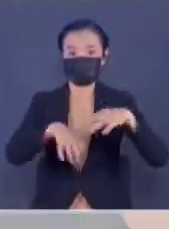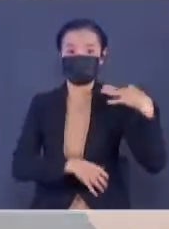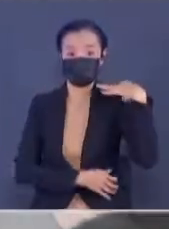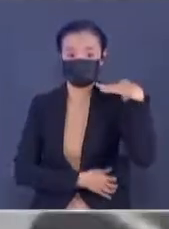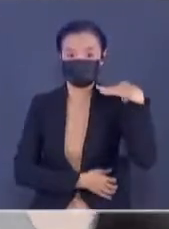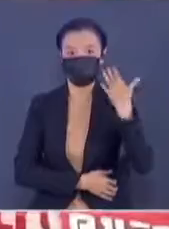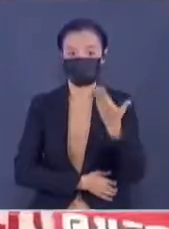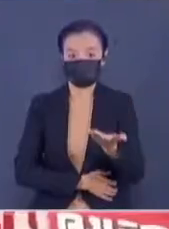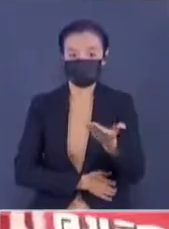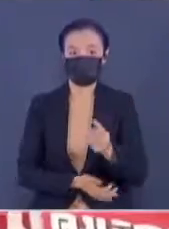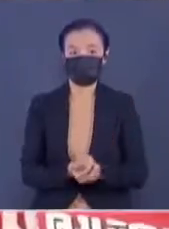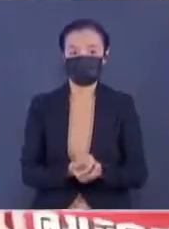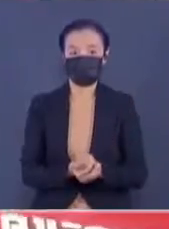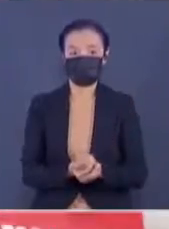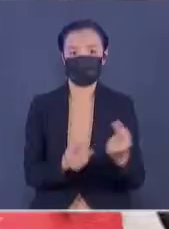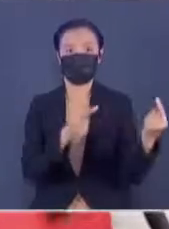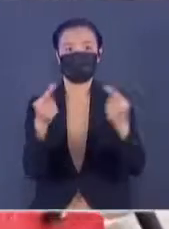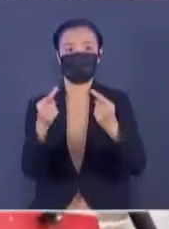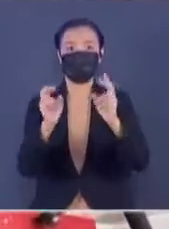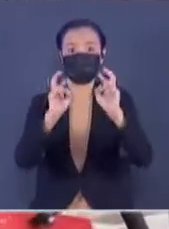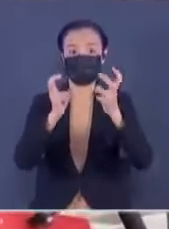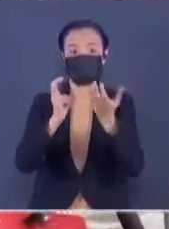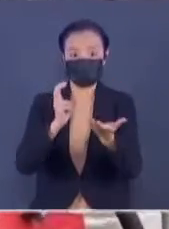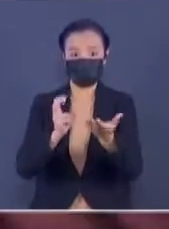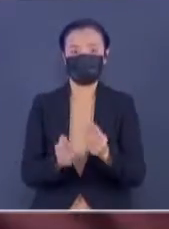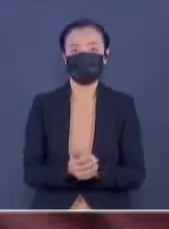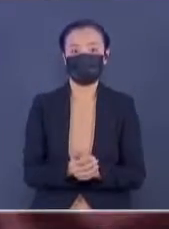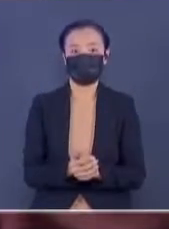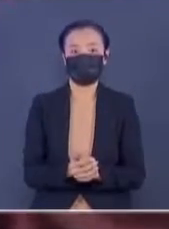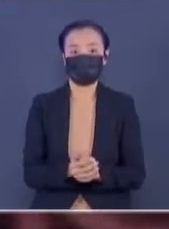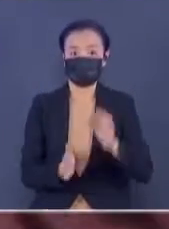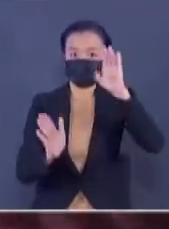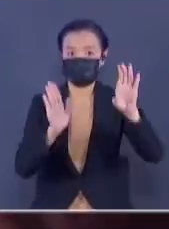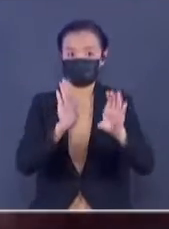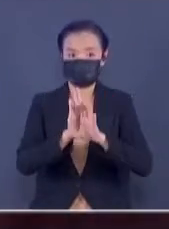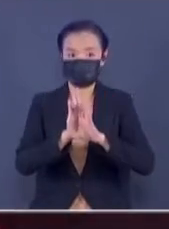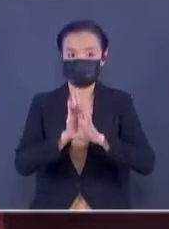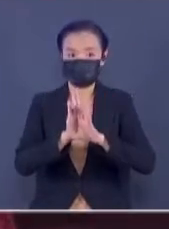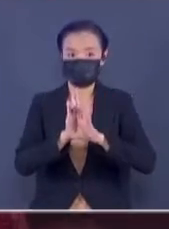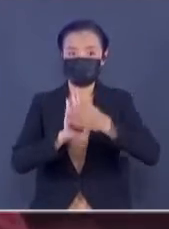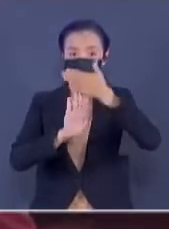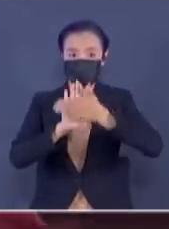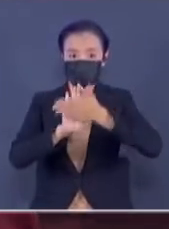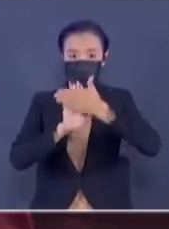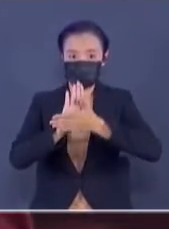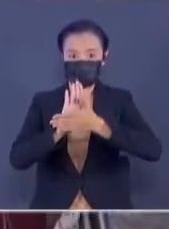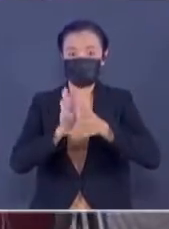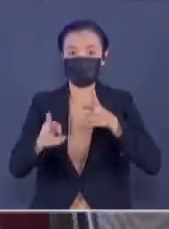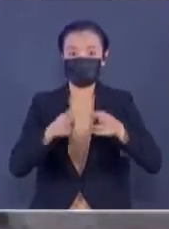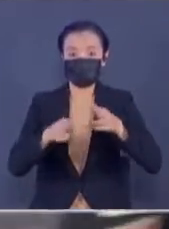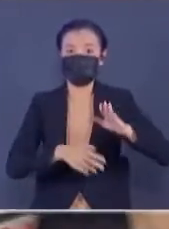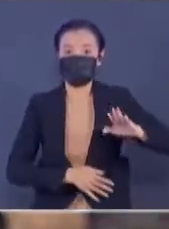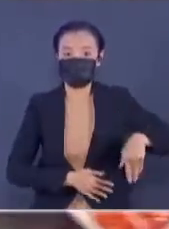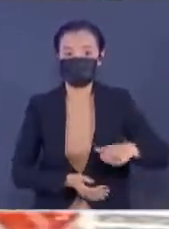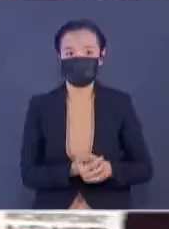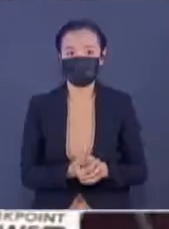Universe Thailand ก็ได้ออกมาโต้กลับถึงประเด็นนี้แล้วนะคะก็บอกว่าภาพนั้นเป็นภาพกราฟิกผ้าสีที่ทำขึ้นมาทีหลังแ